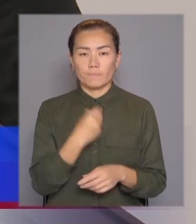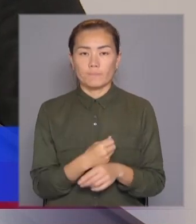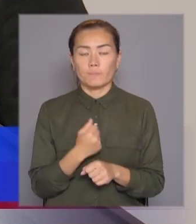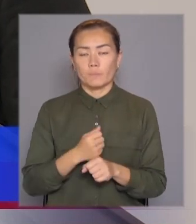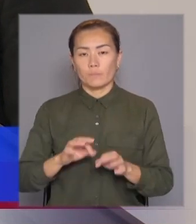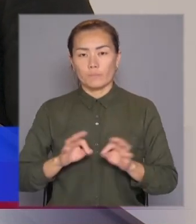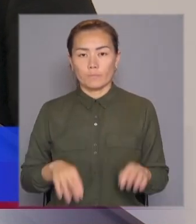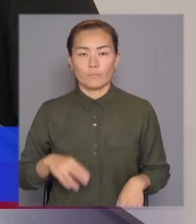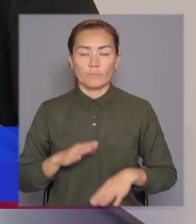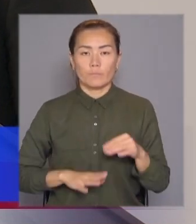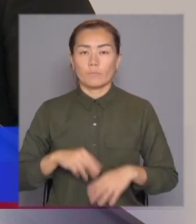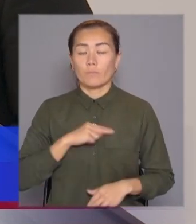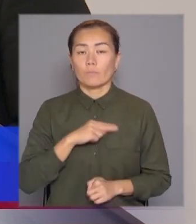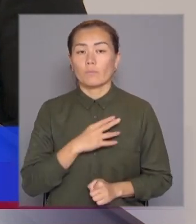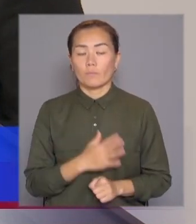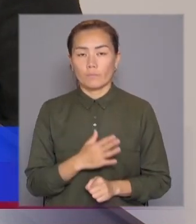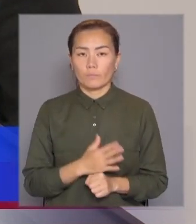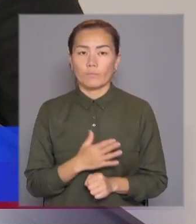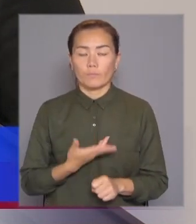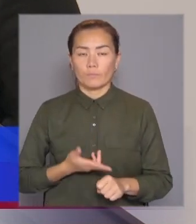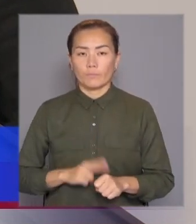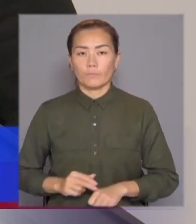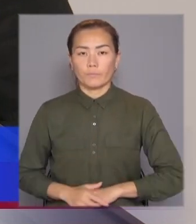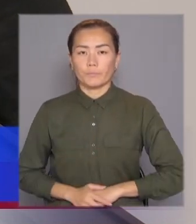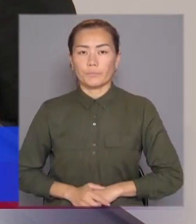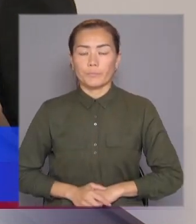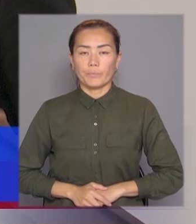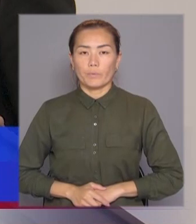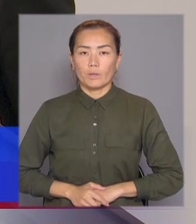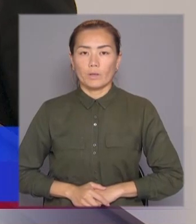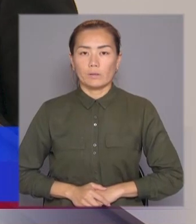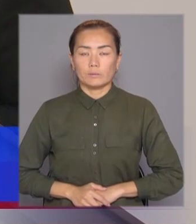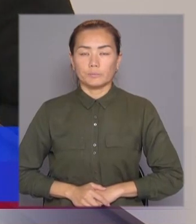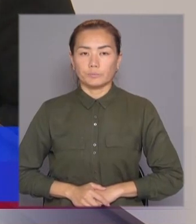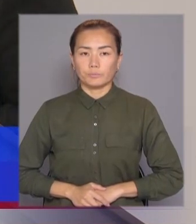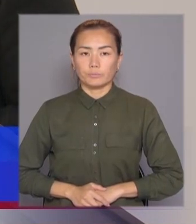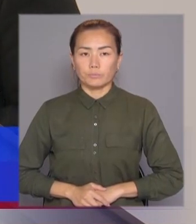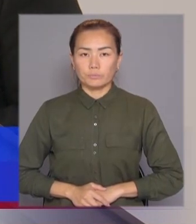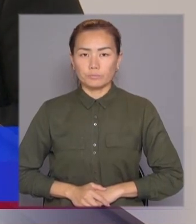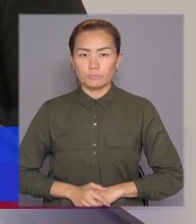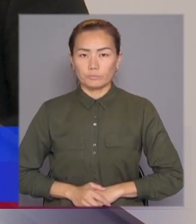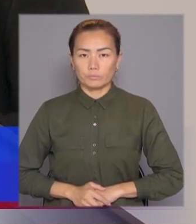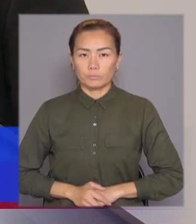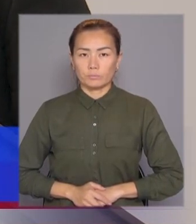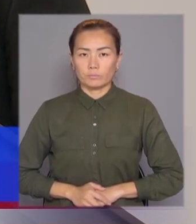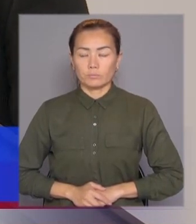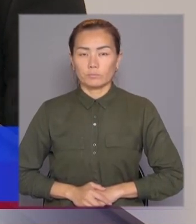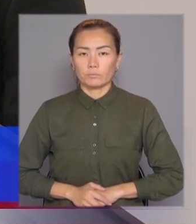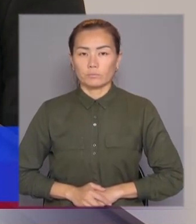мемлекет шектеулі. Сондықтан да біз оны тәуелсіздікке де осы жағынан енді субъективті пікір.